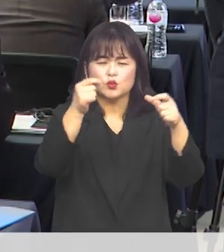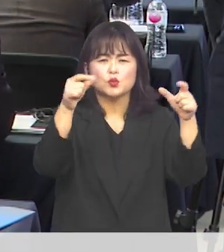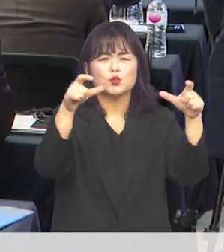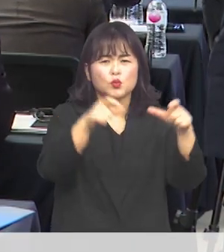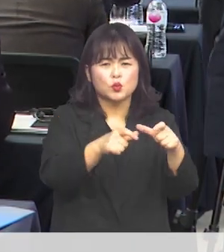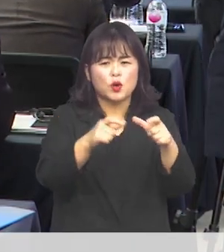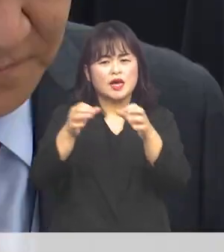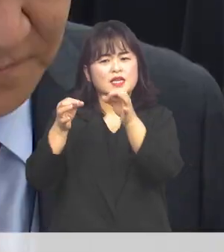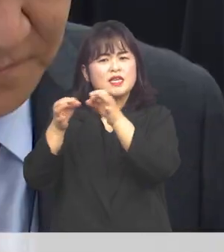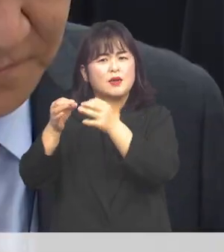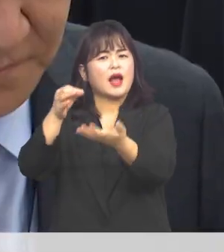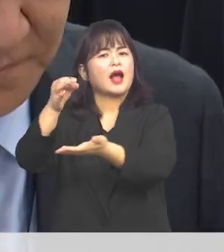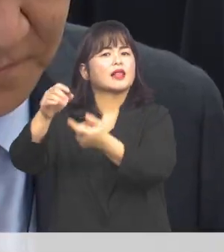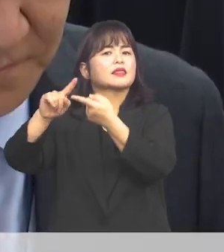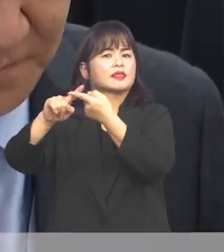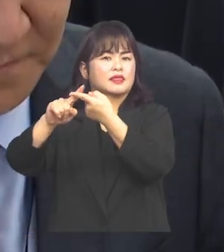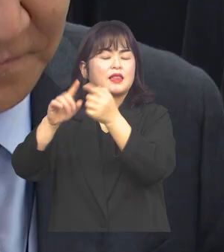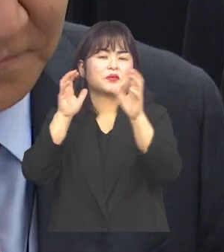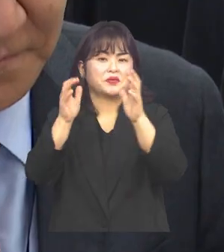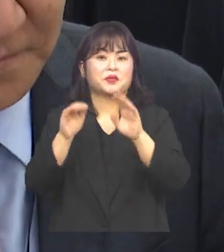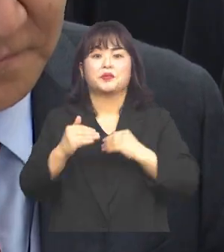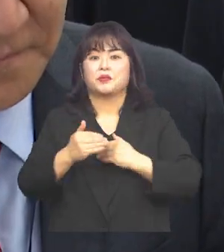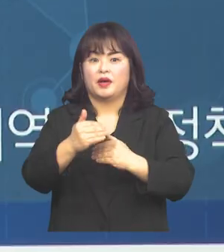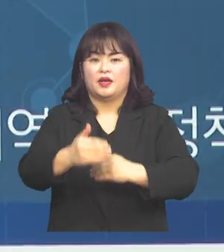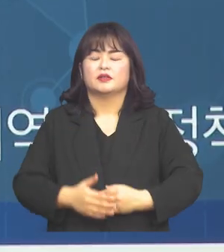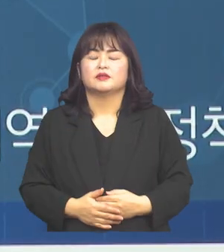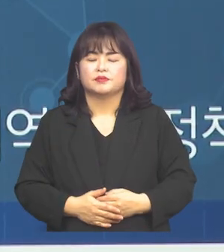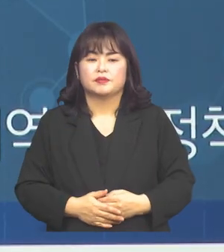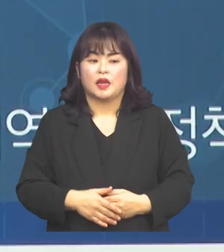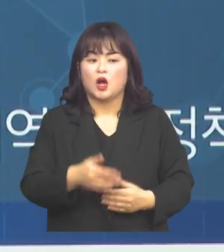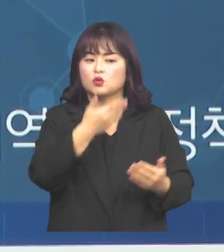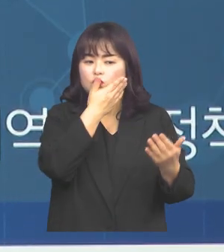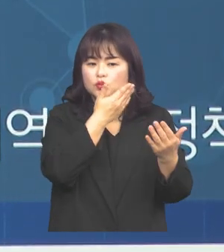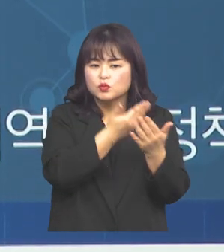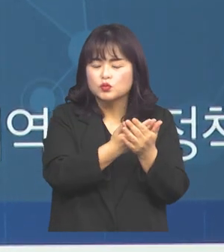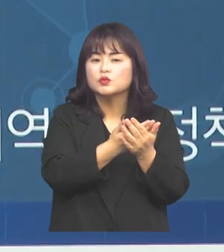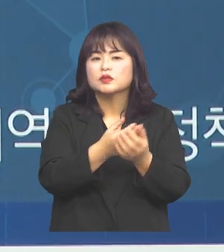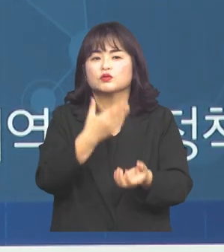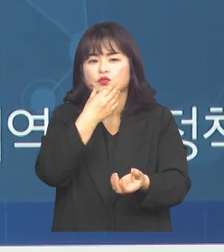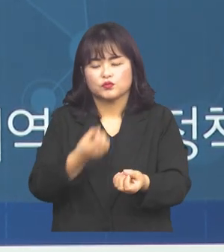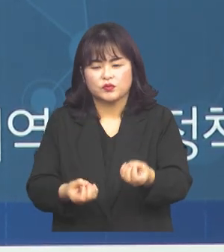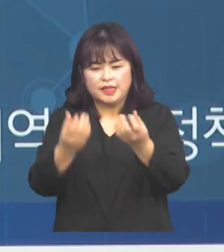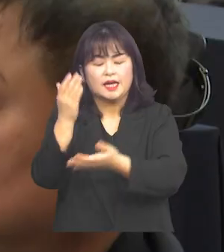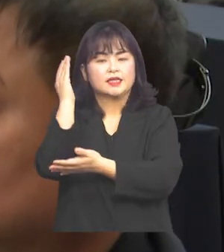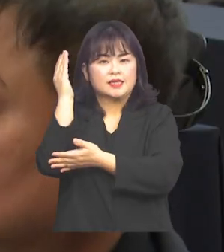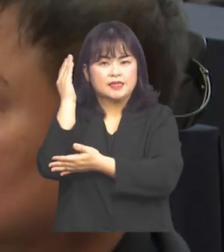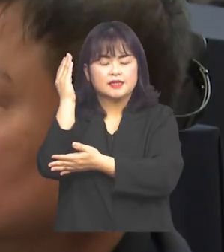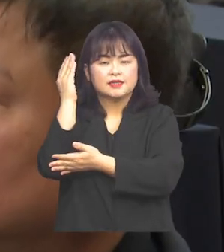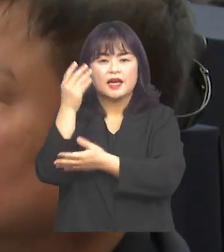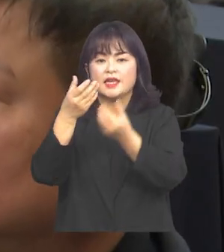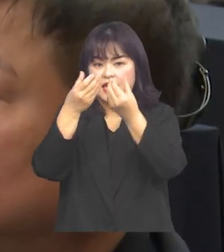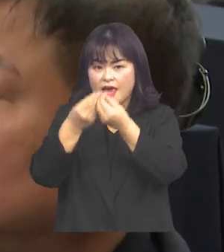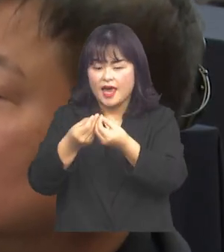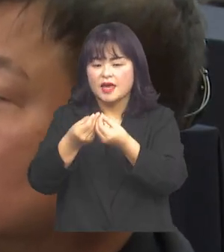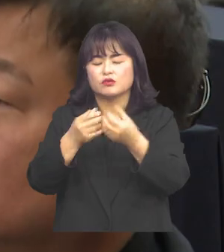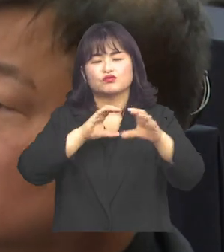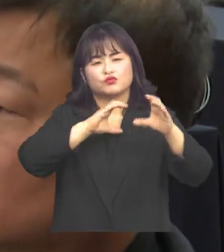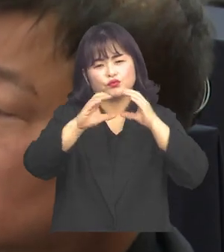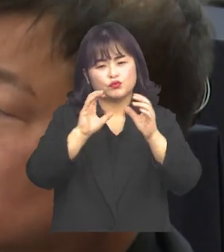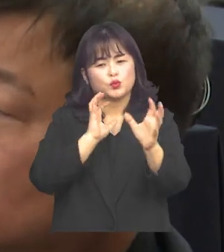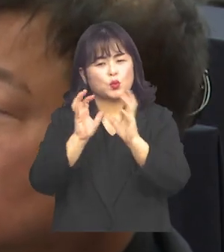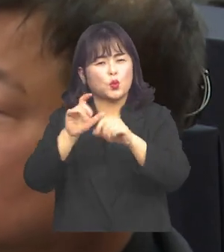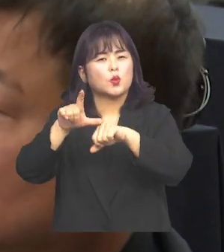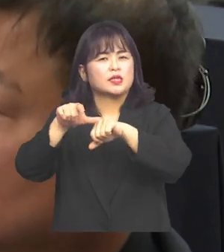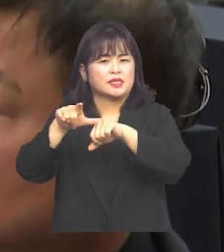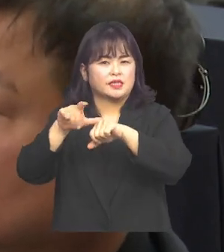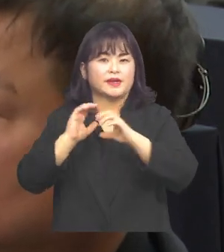기업의 가치를 주제로 진행됐습니다. 포럼은 내빈의 개회사, 축사를 시작으로 강연과 사례 발표,